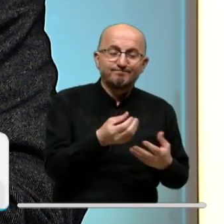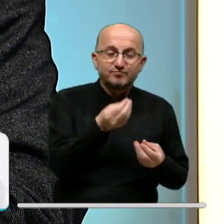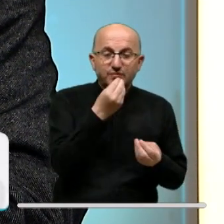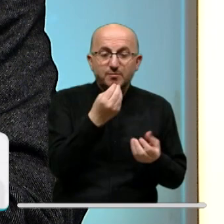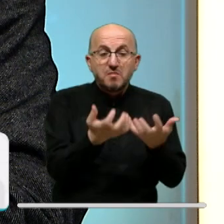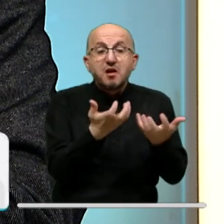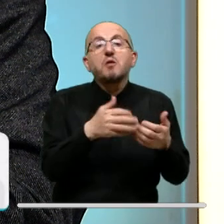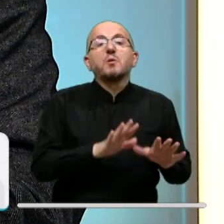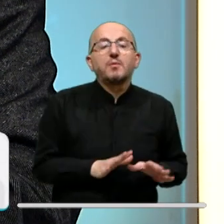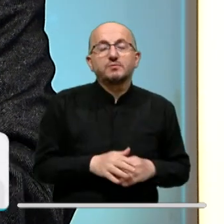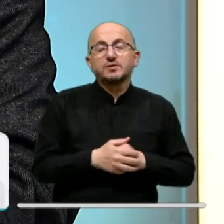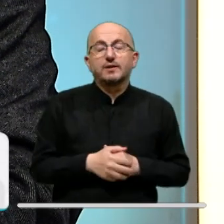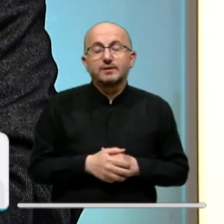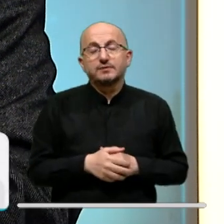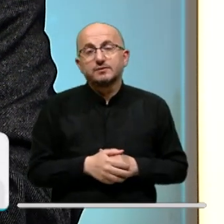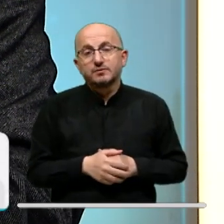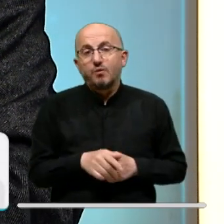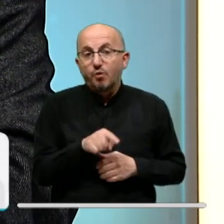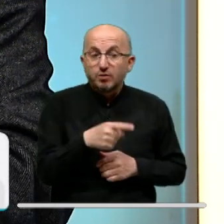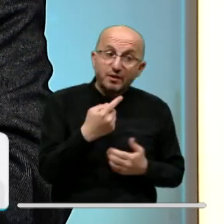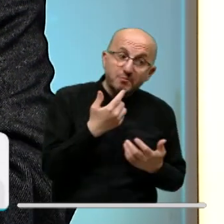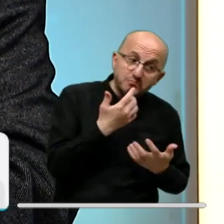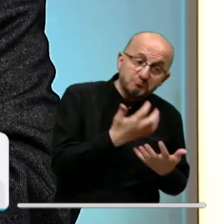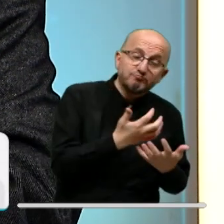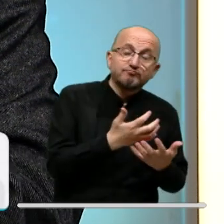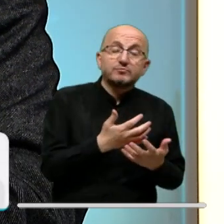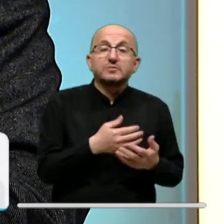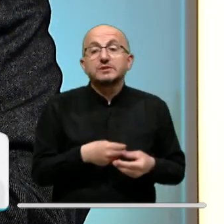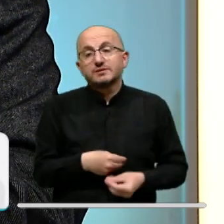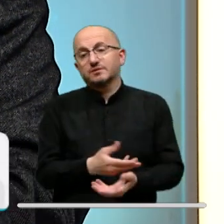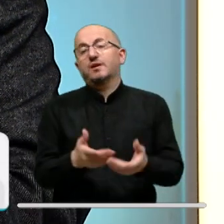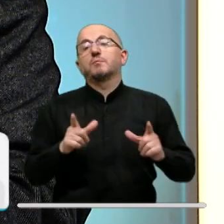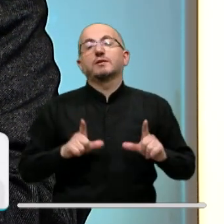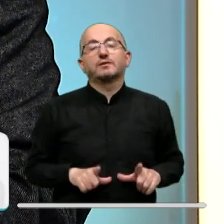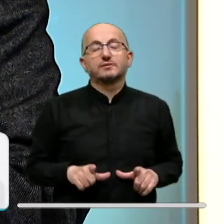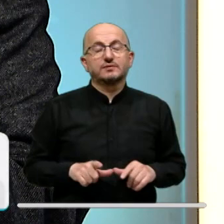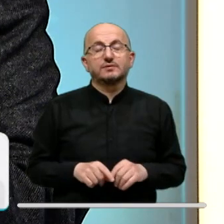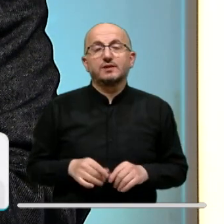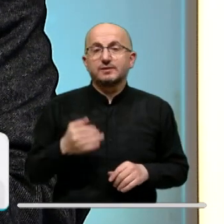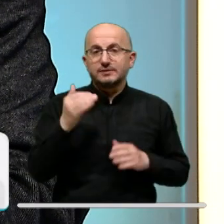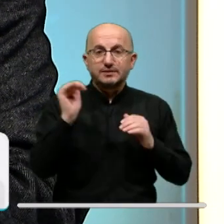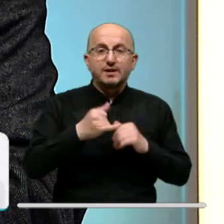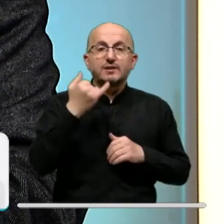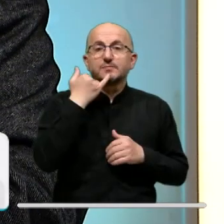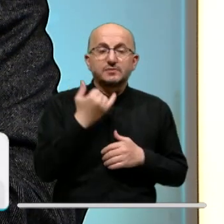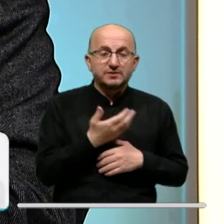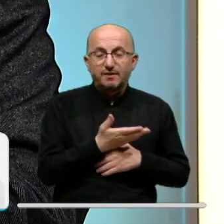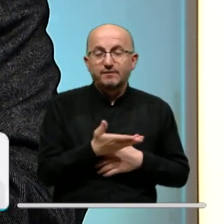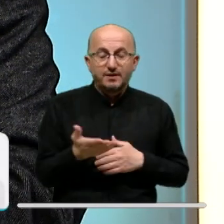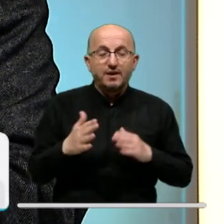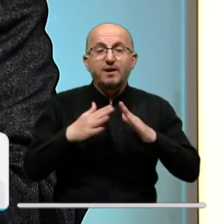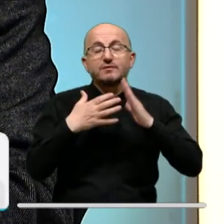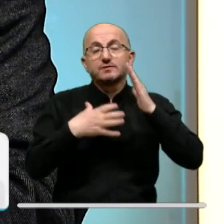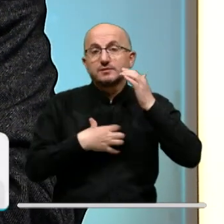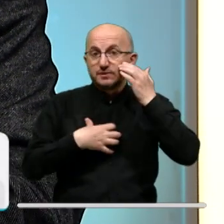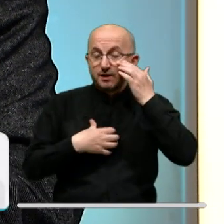yapamamış lardır değil mi yani Onla mı ilgilensin onlara da ikram edesiniz hem gelen misafirlere Hem ev sahibine